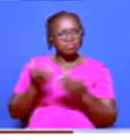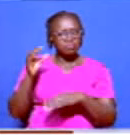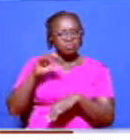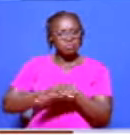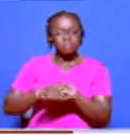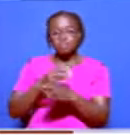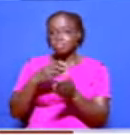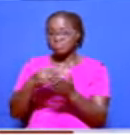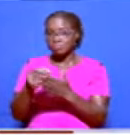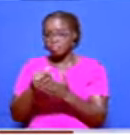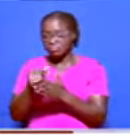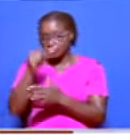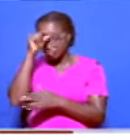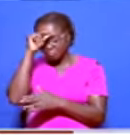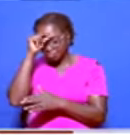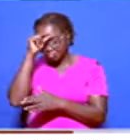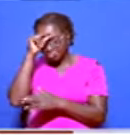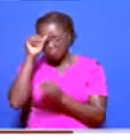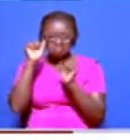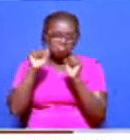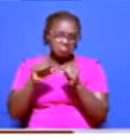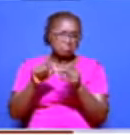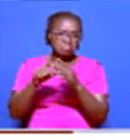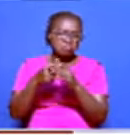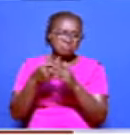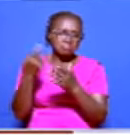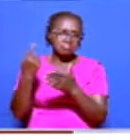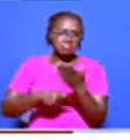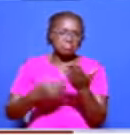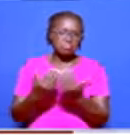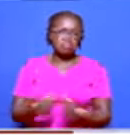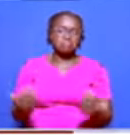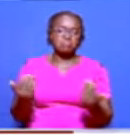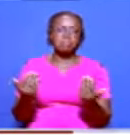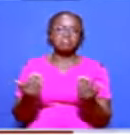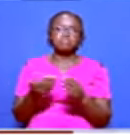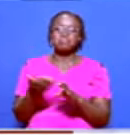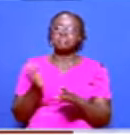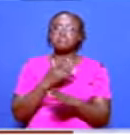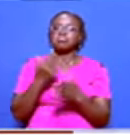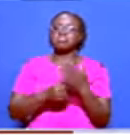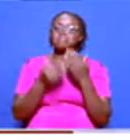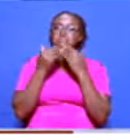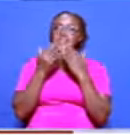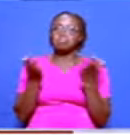kwamba serikali huenda ikaanza kutoza ushuru bidhaa zilizokuwa hazitozwi